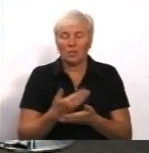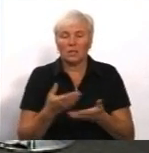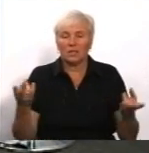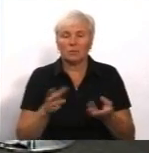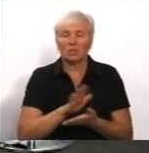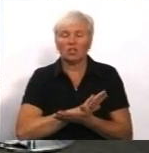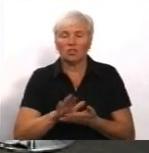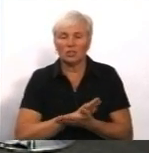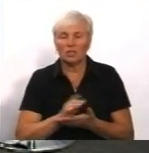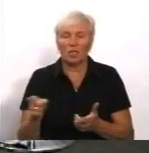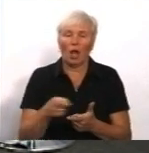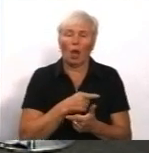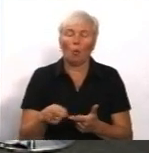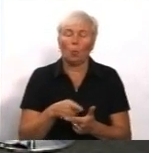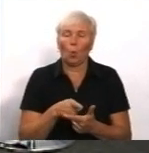або